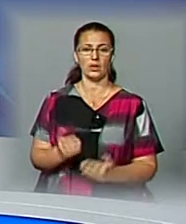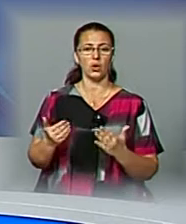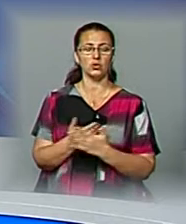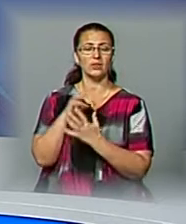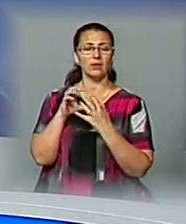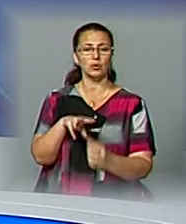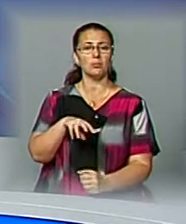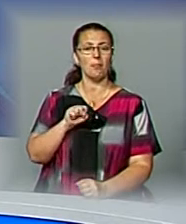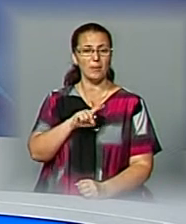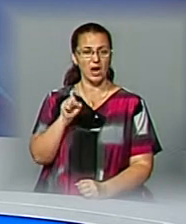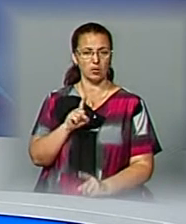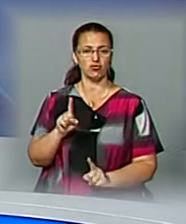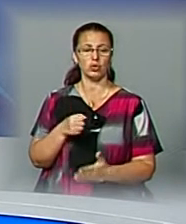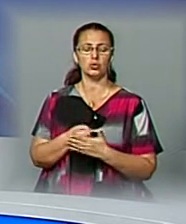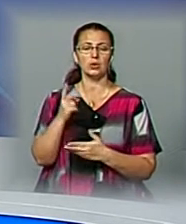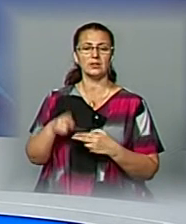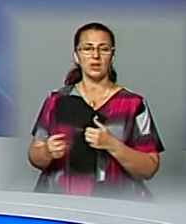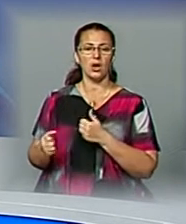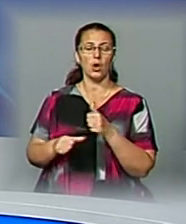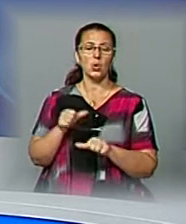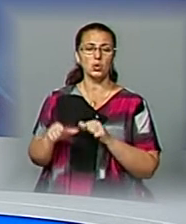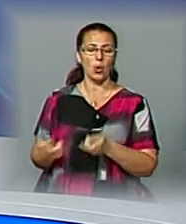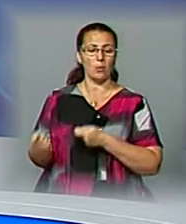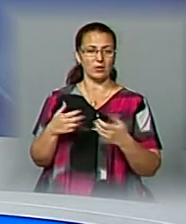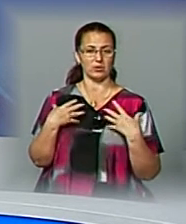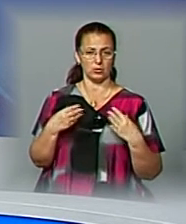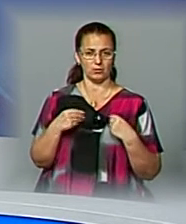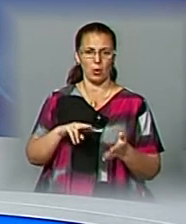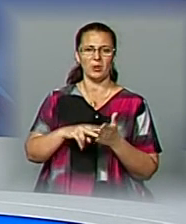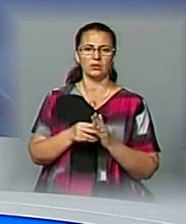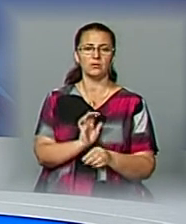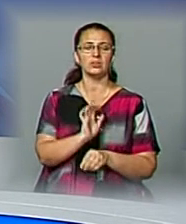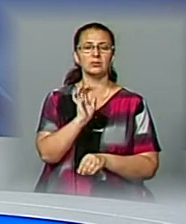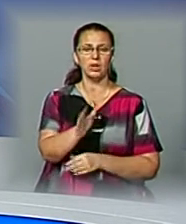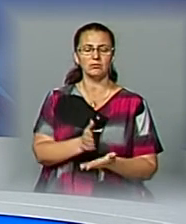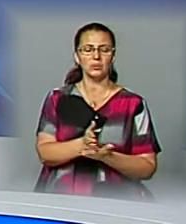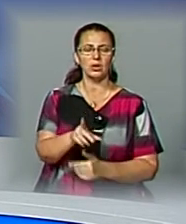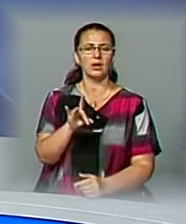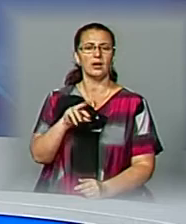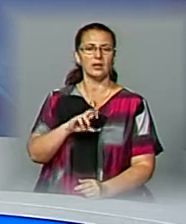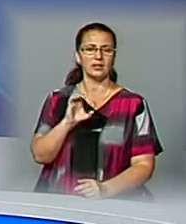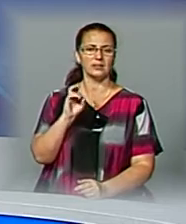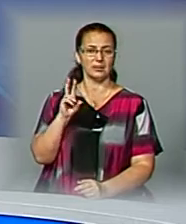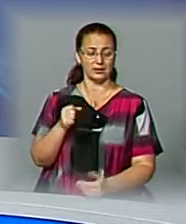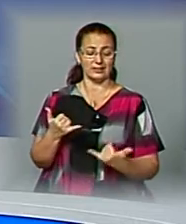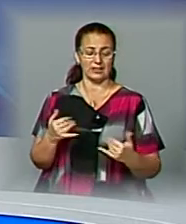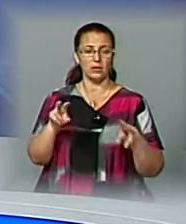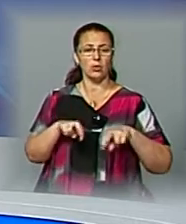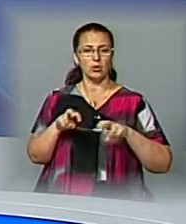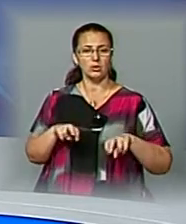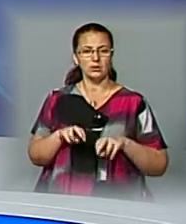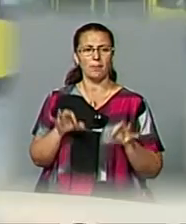Нові автобуси МАЗ, які до кінця року привезуть до Львова, планують запустити на маршрути у Рясне. Зараз розглядають оптимальні